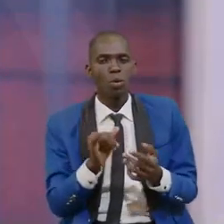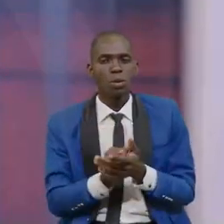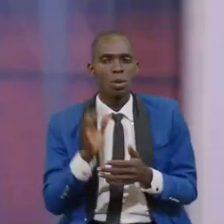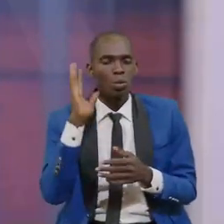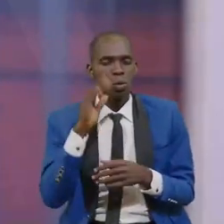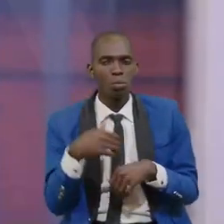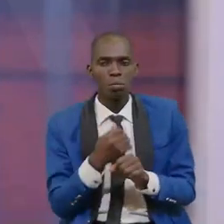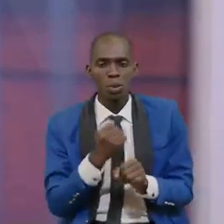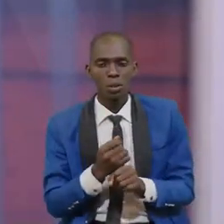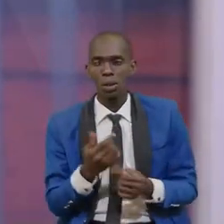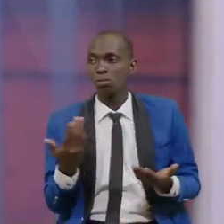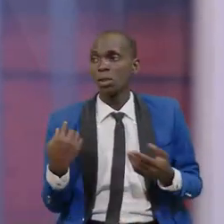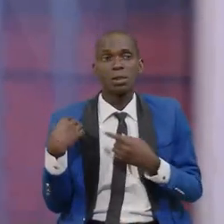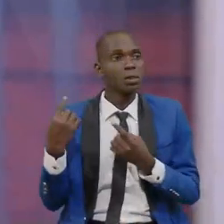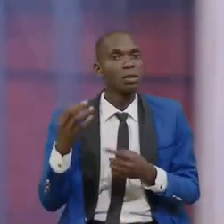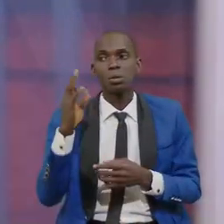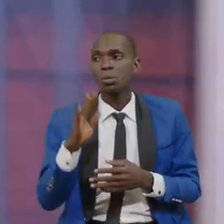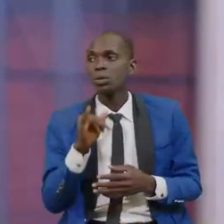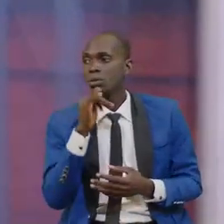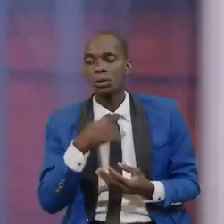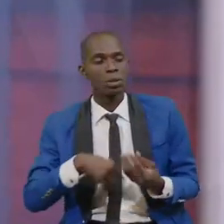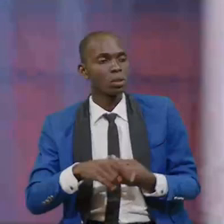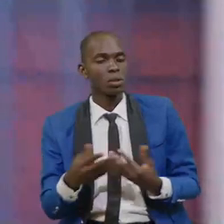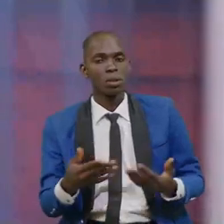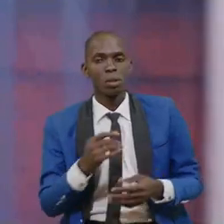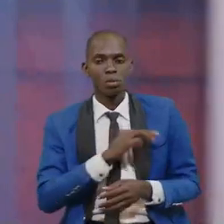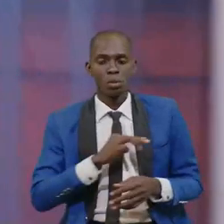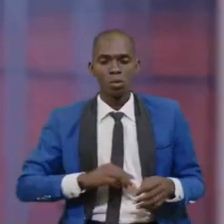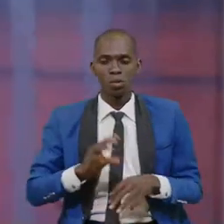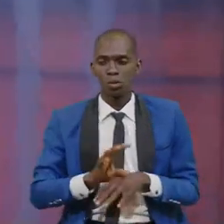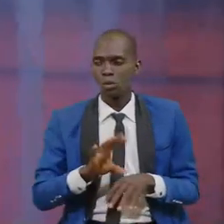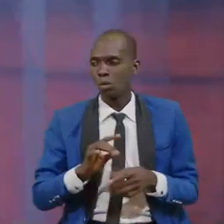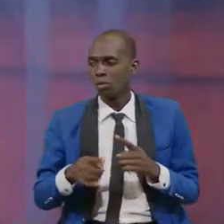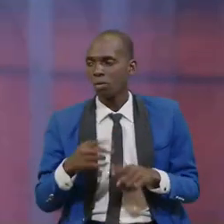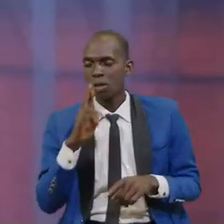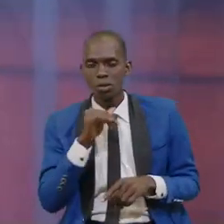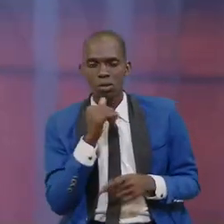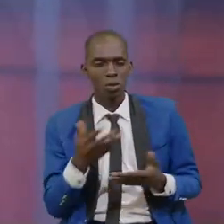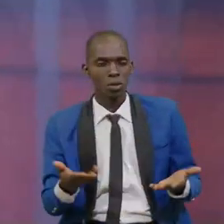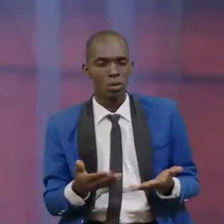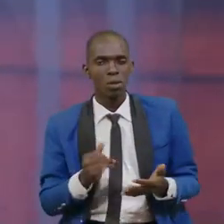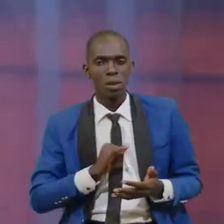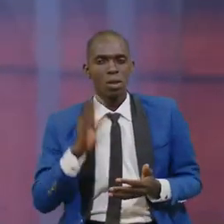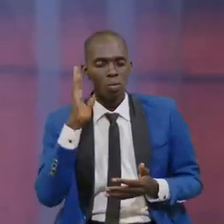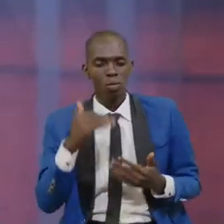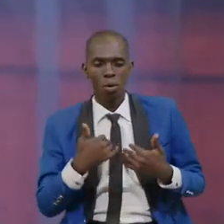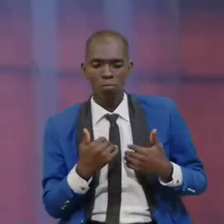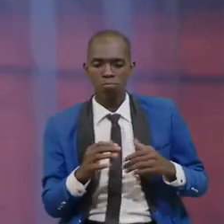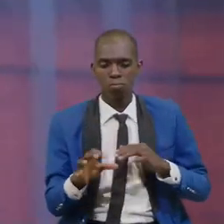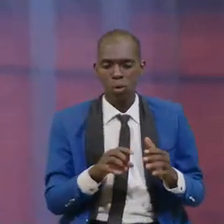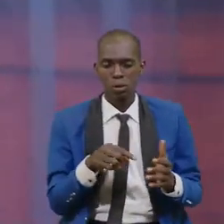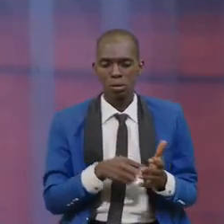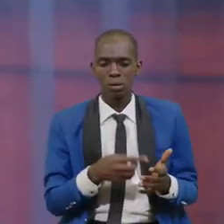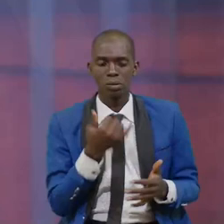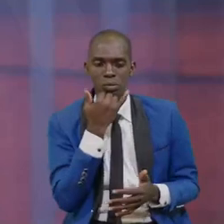le pasteur n'est pas là, et les membres de l'église, mes amis ne sont pas là. Oh, je peux faire ceci, mais